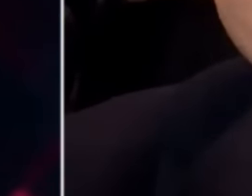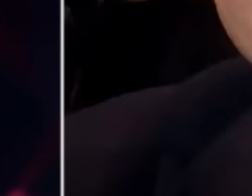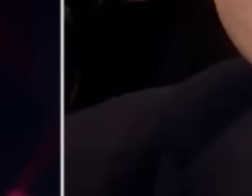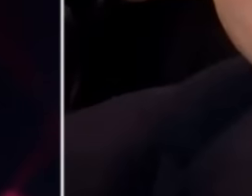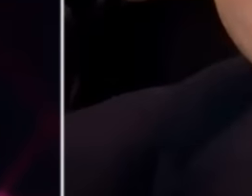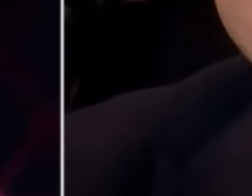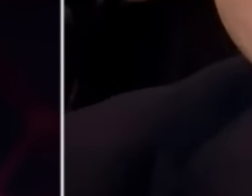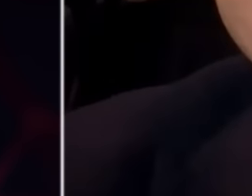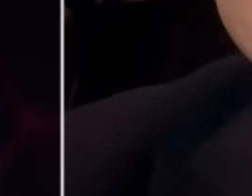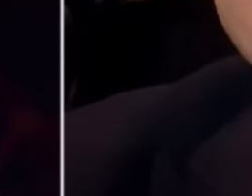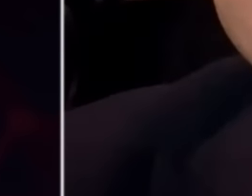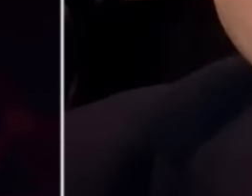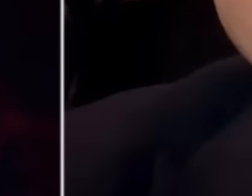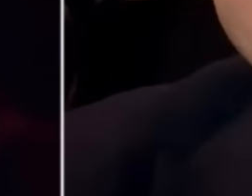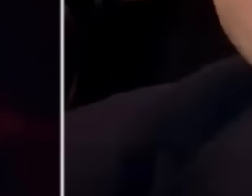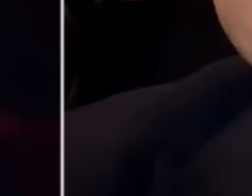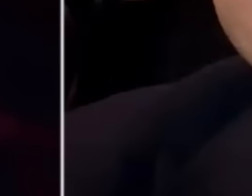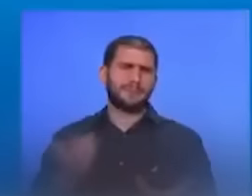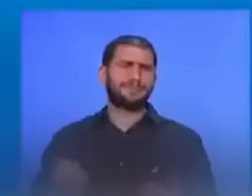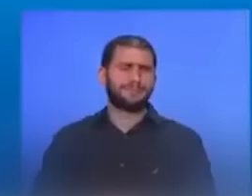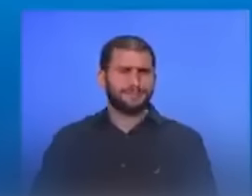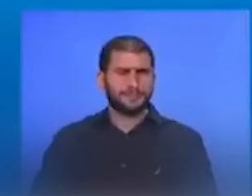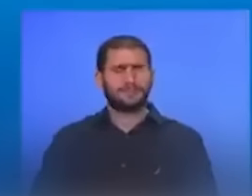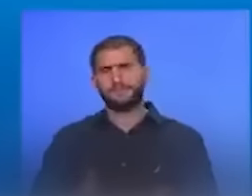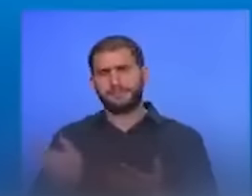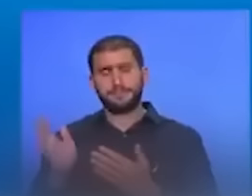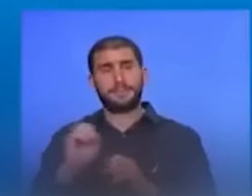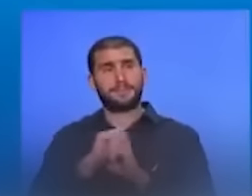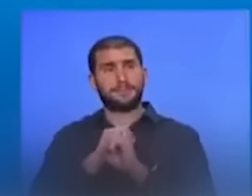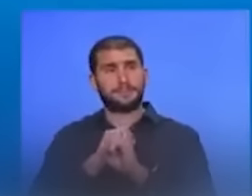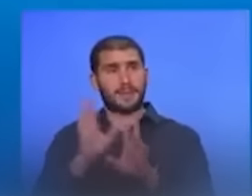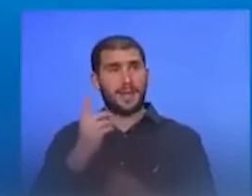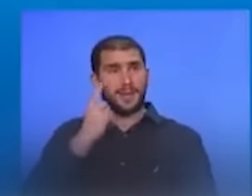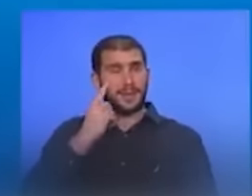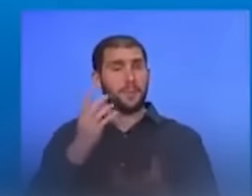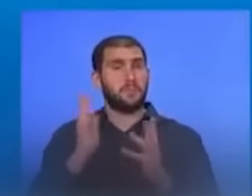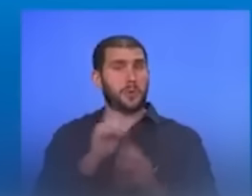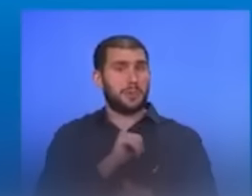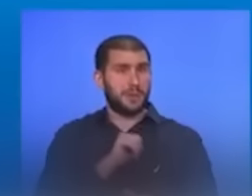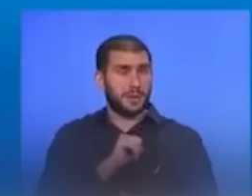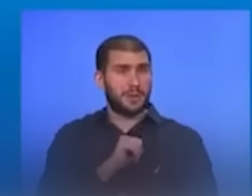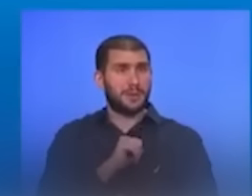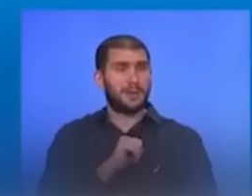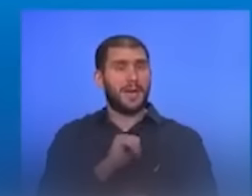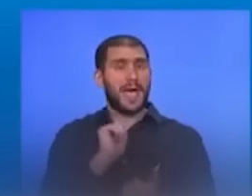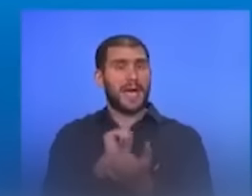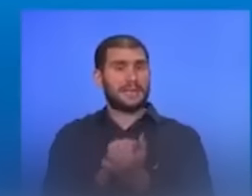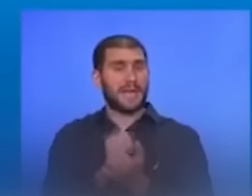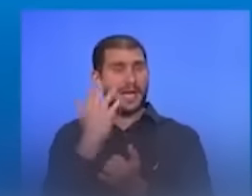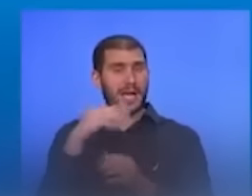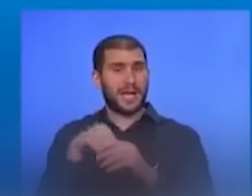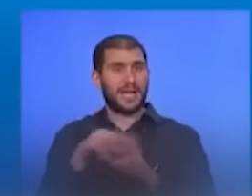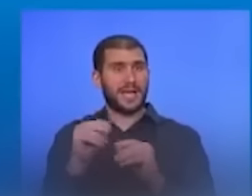אפשר. בואו נראה הקטע, בבקשה. ידיעה לדעתי היא מאוד מעניינת. אסיר ששהה עם